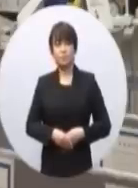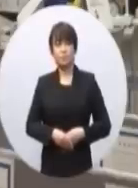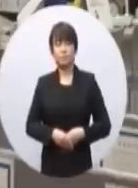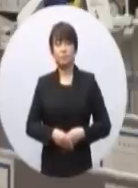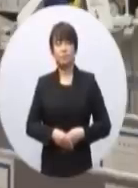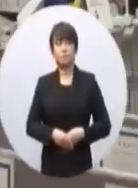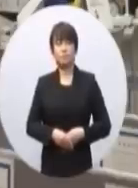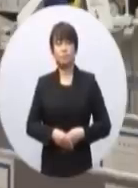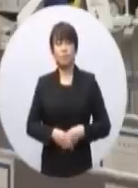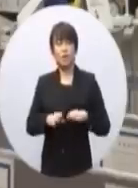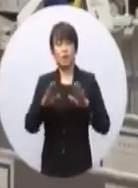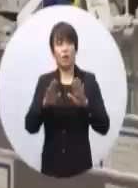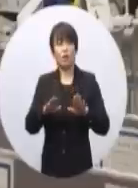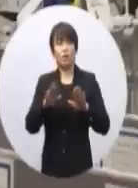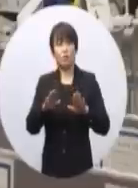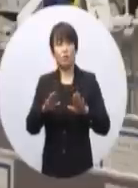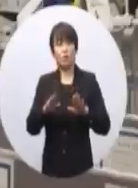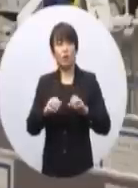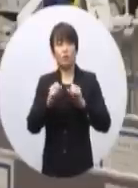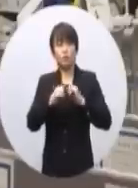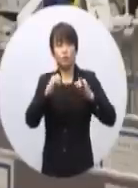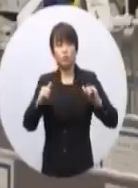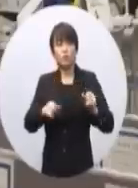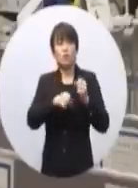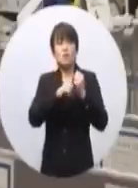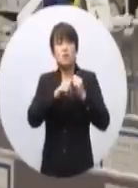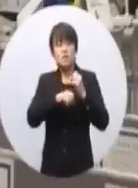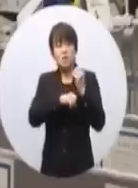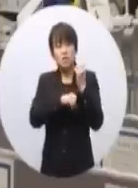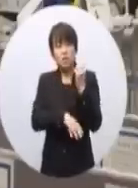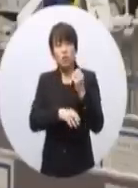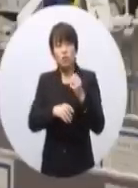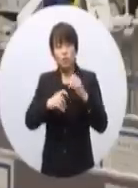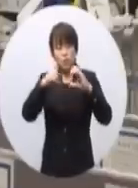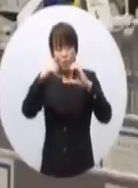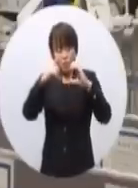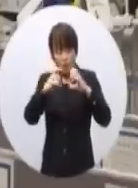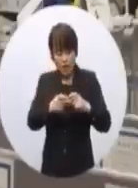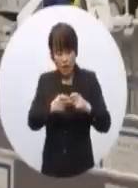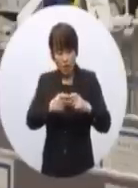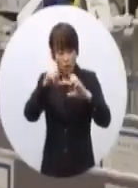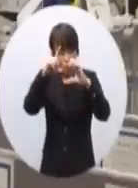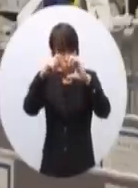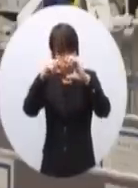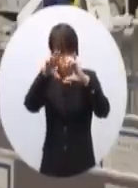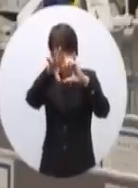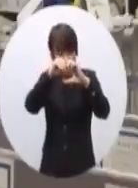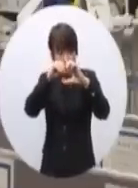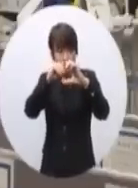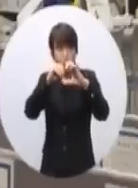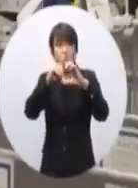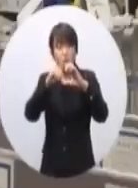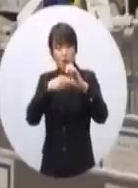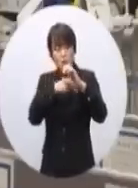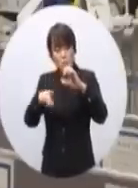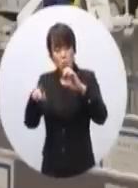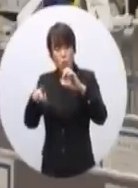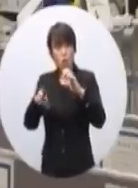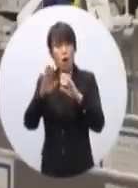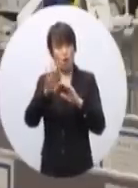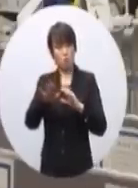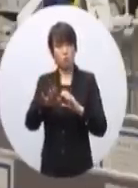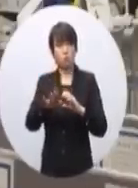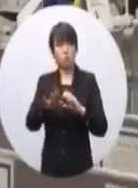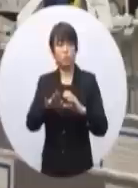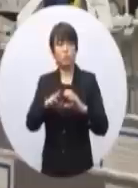そして今回、住民基本台帳カード用の写真を期間限定で無料撮影します。